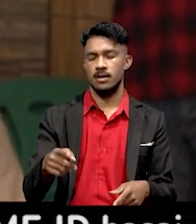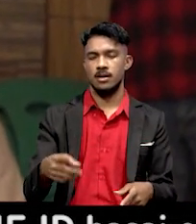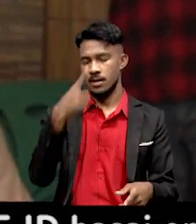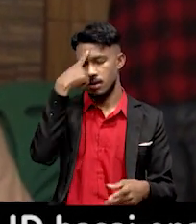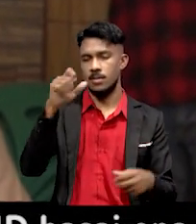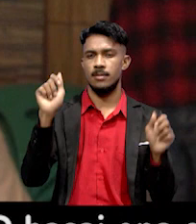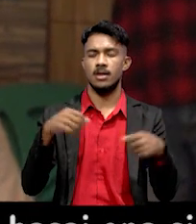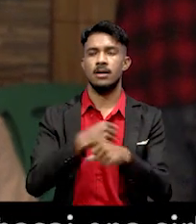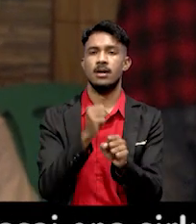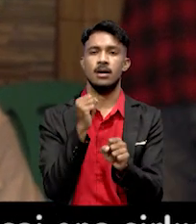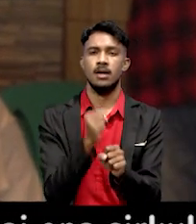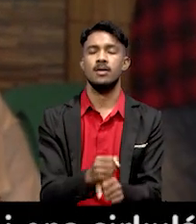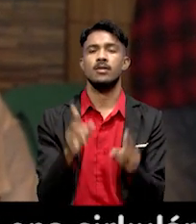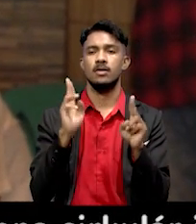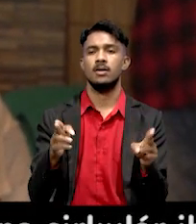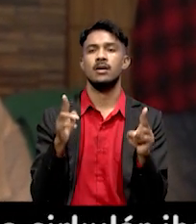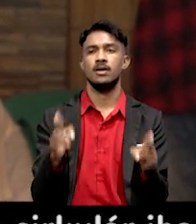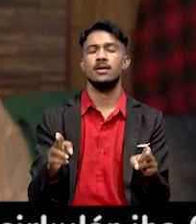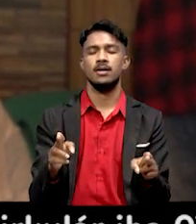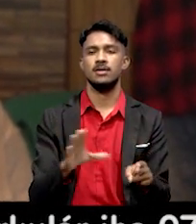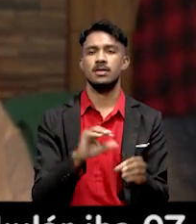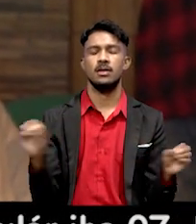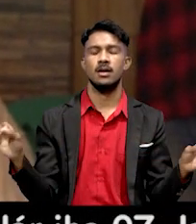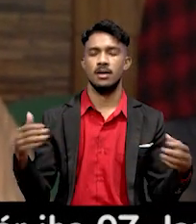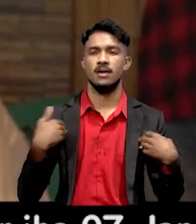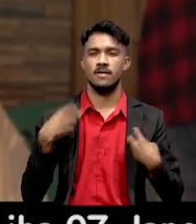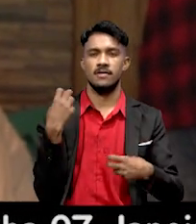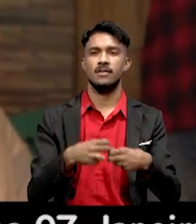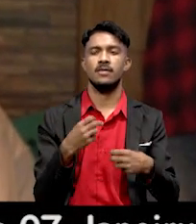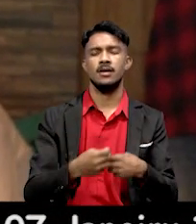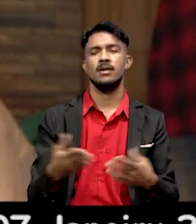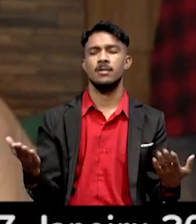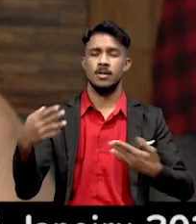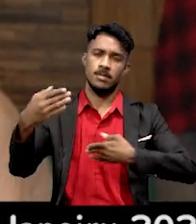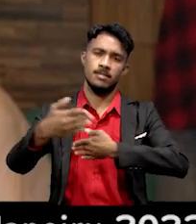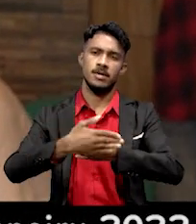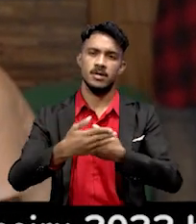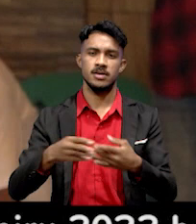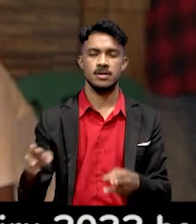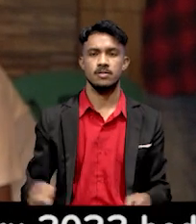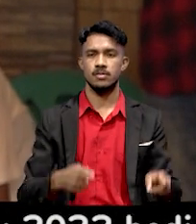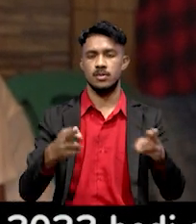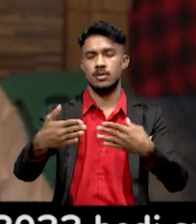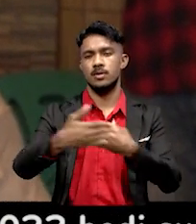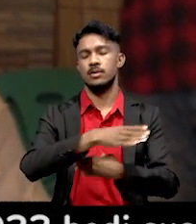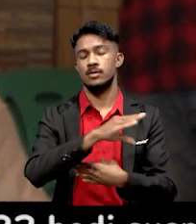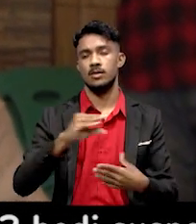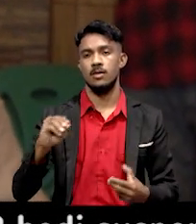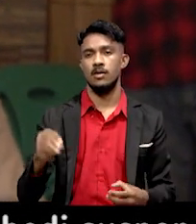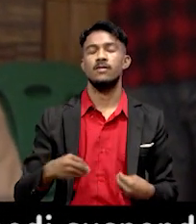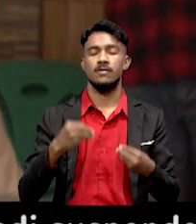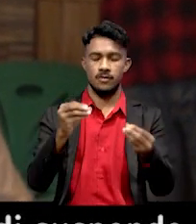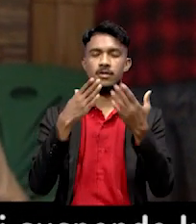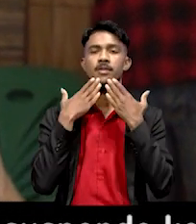fita buat rumah bayi aku mendari ini memang biasa mau tahu ibu nih tapi agar di setiap tebe